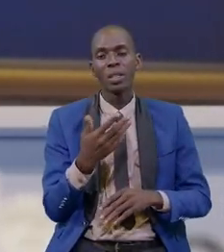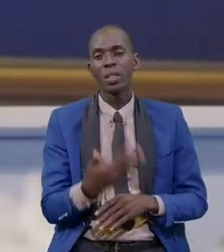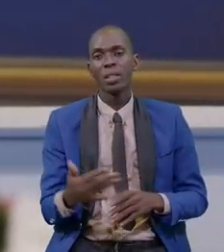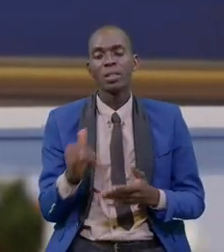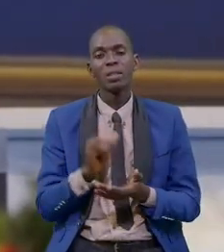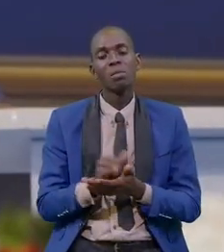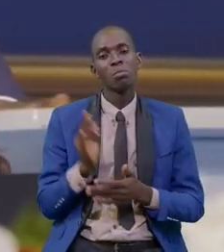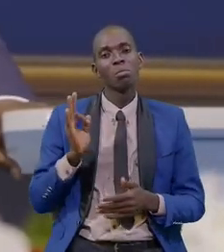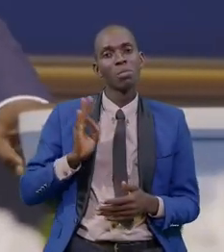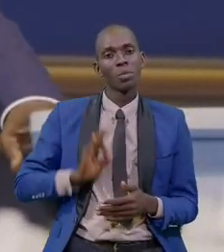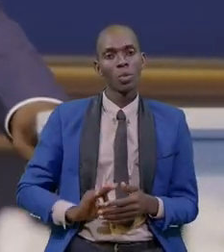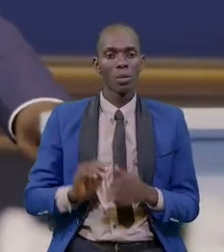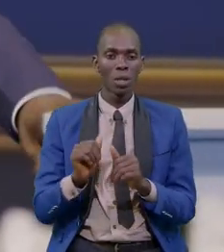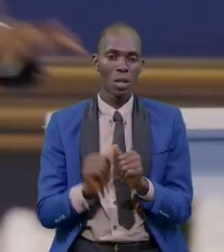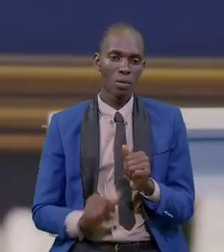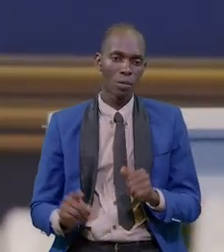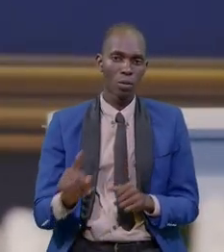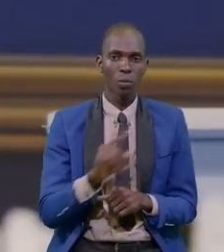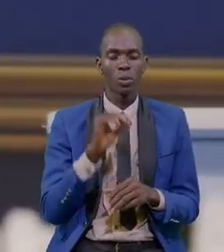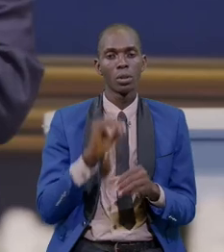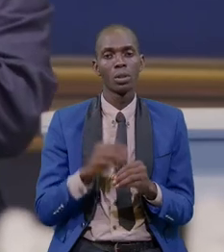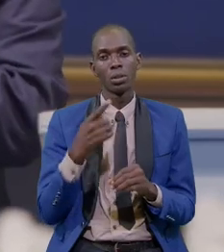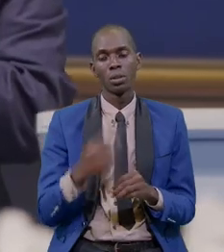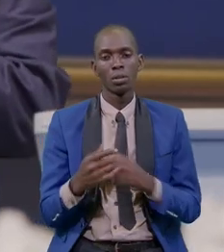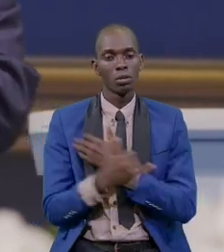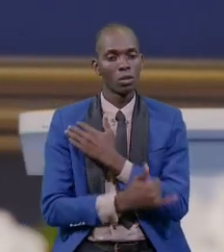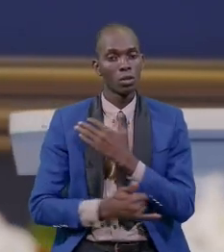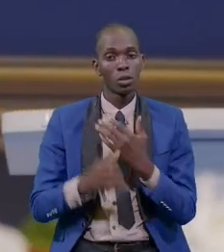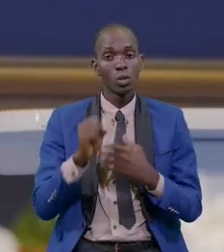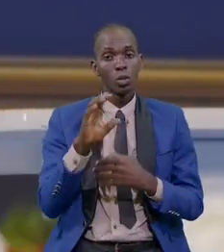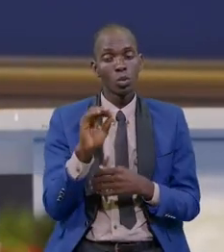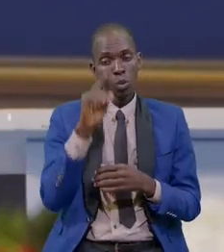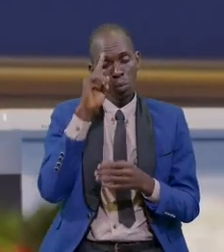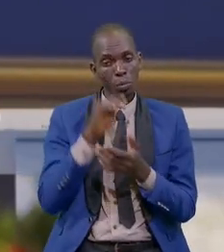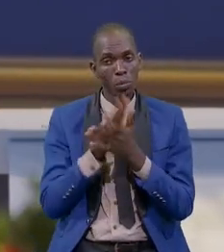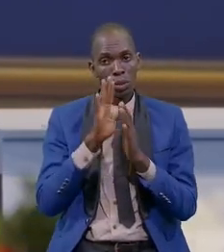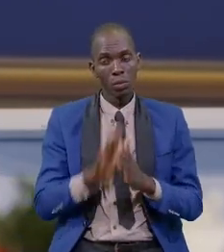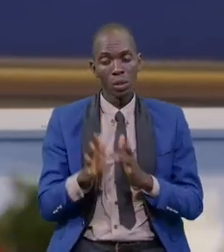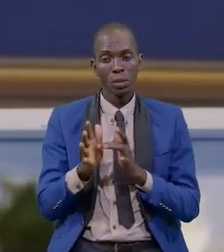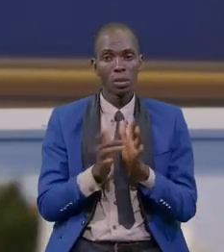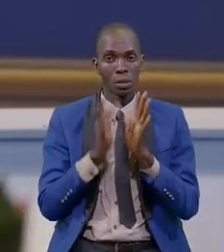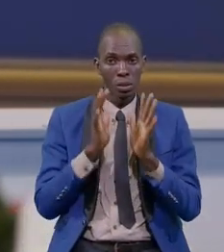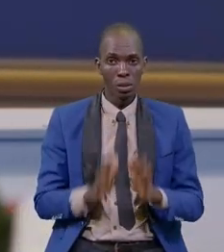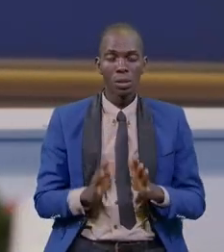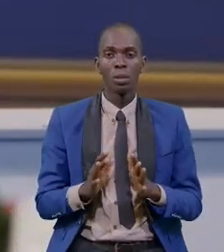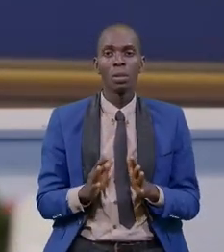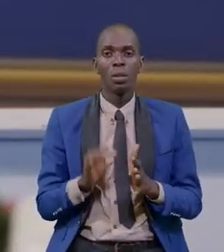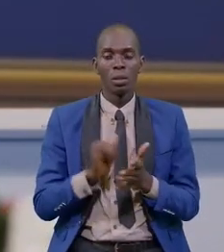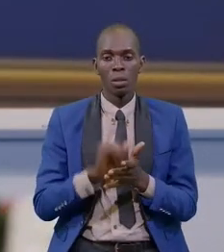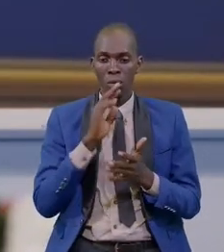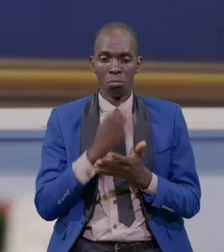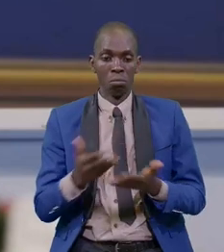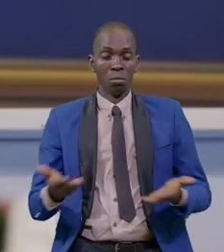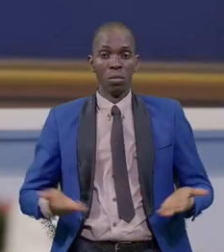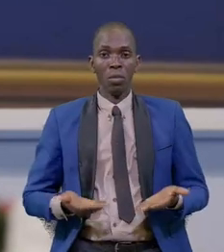vont bénéficier toute personne dans la nation. Et voilà, les croyants, les chrétiens, tout le monde, nous sommes ici. Et comme nous allons